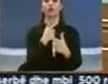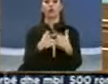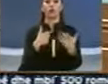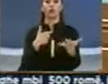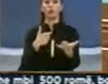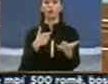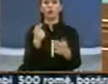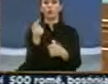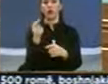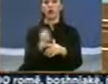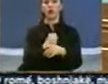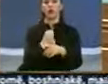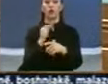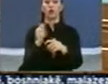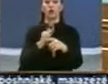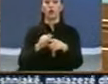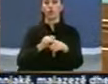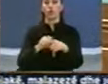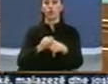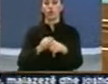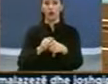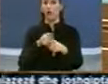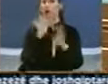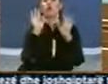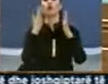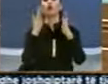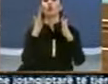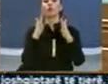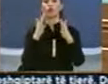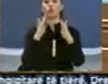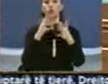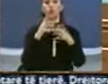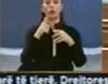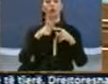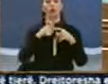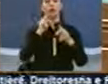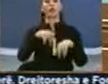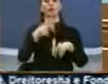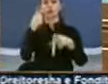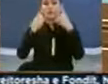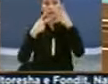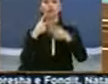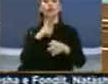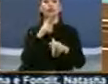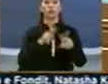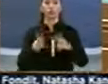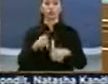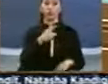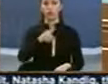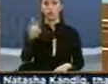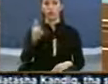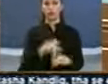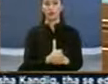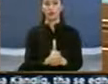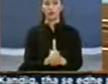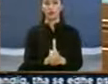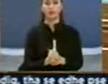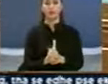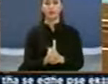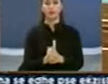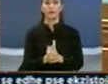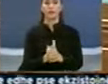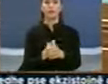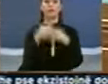Dhe kushdo që tenton të arsyetoj diçka të tillë, janë organet që duhet të konstatojnë këtë. Nuk ka qenë gjysmë